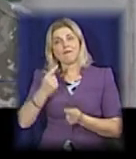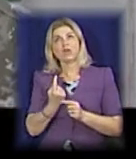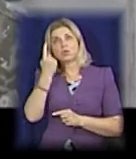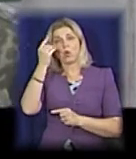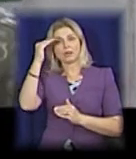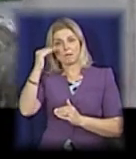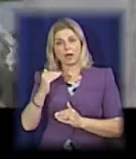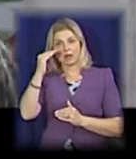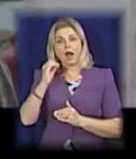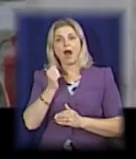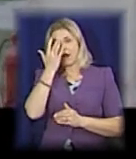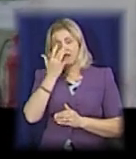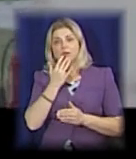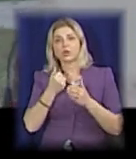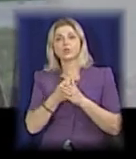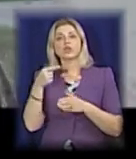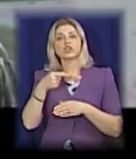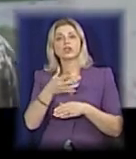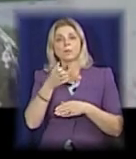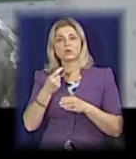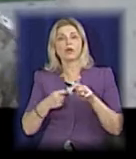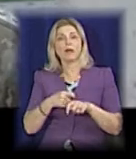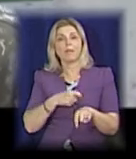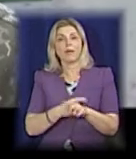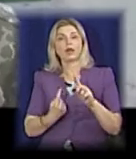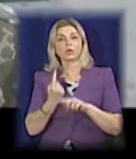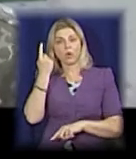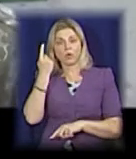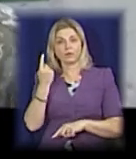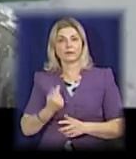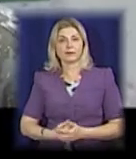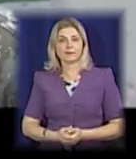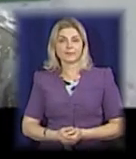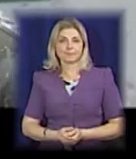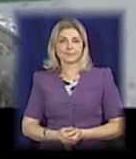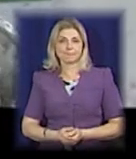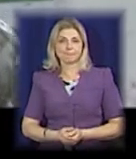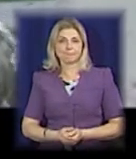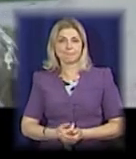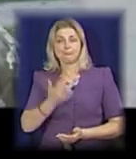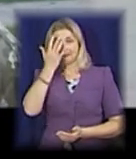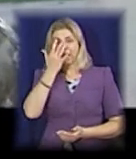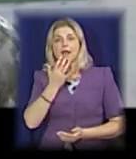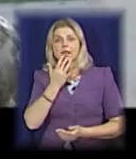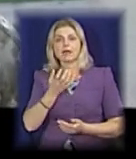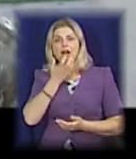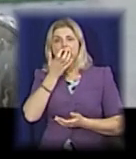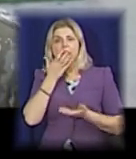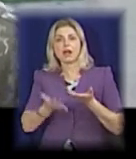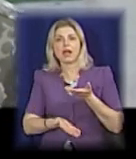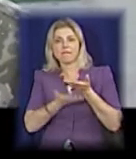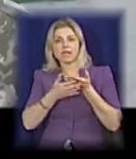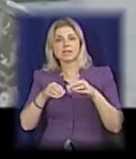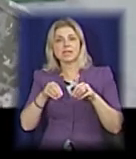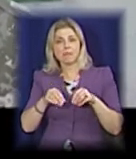літом до 1500 метрів йде вертикаль нагрів. Літом йде нагрів землі, і до